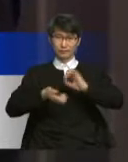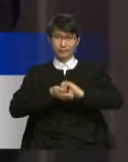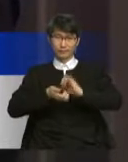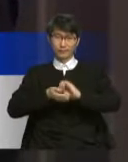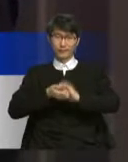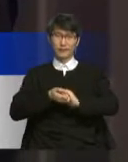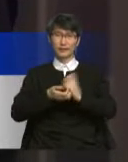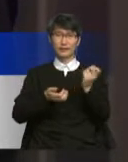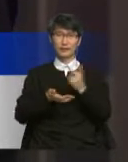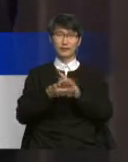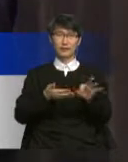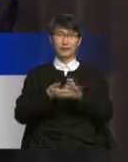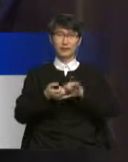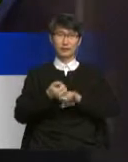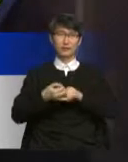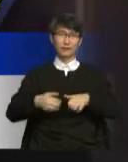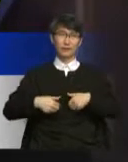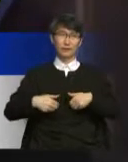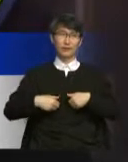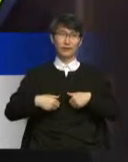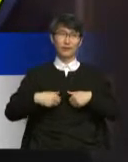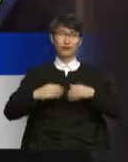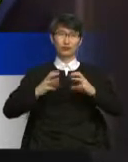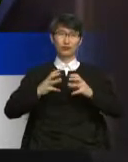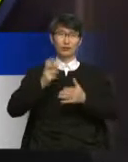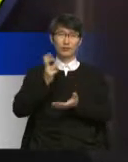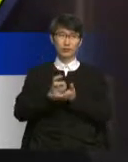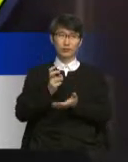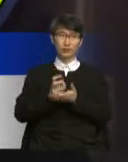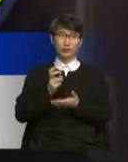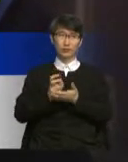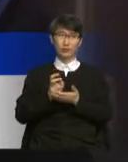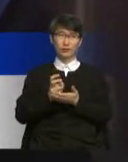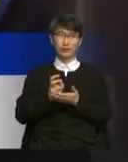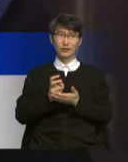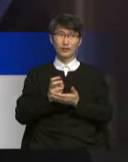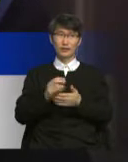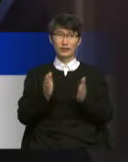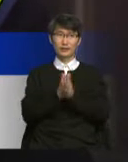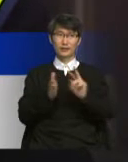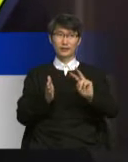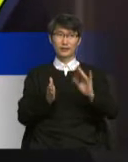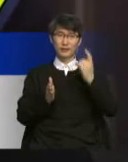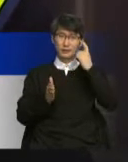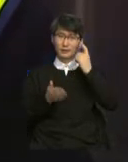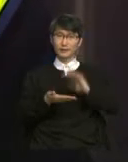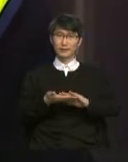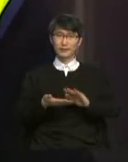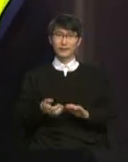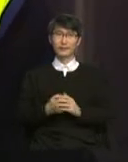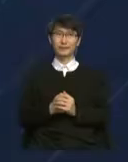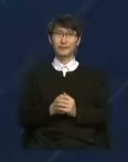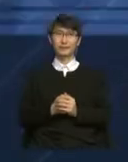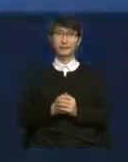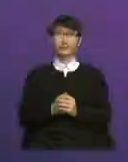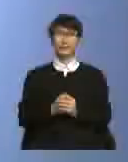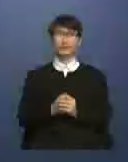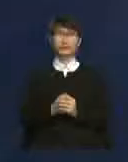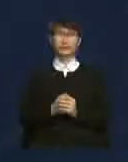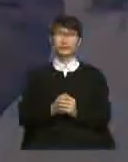재사용이 반드시 돼야 된다는 겁니다. 국가가 법률로 정책으로 시행을 해야 된다고 생각합니다.